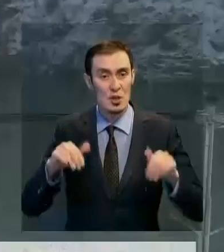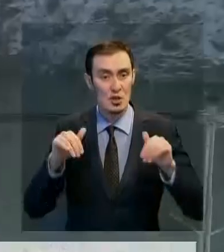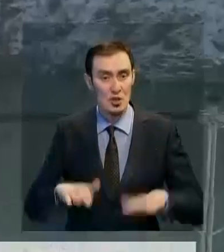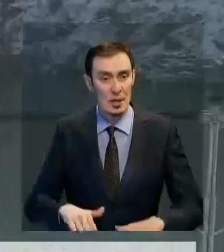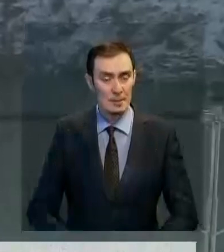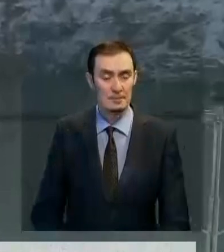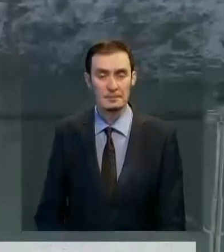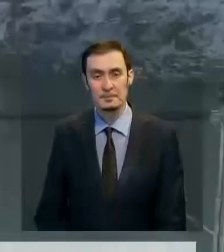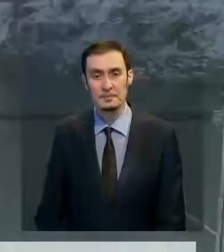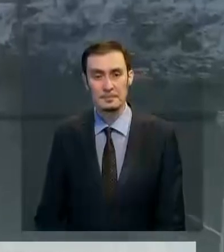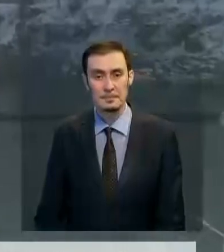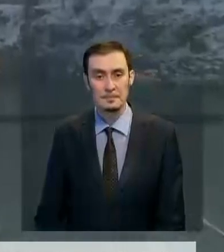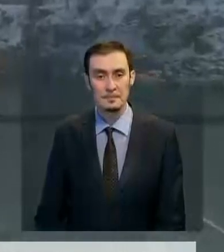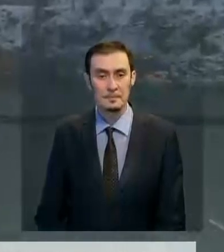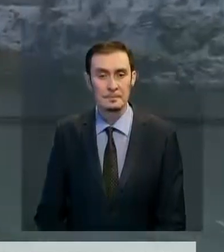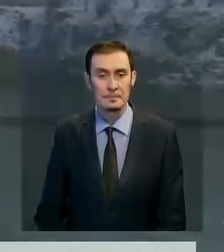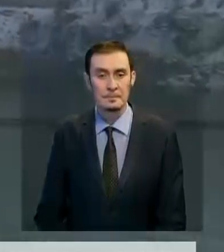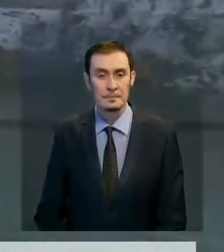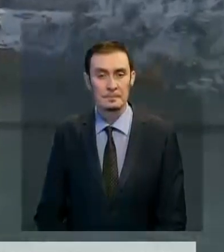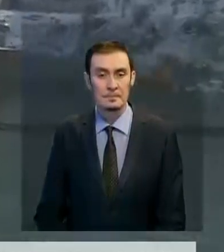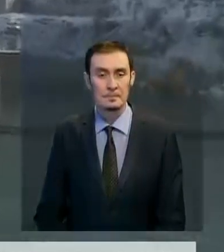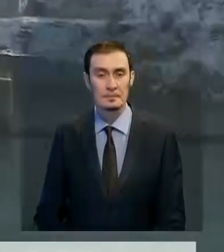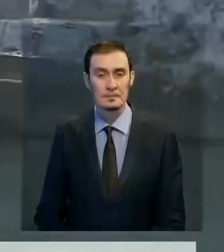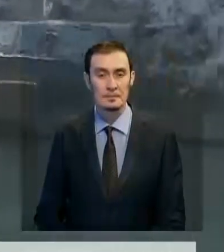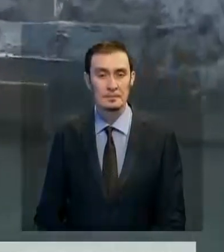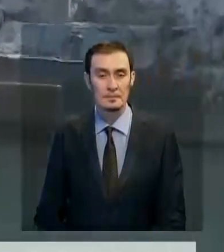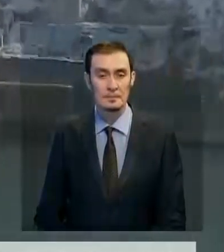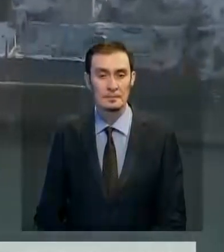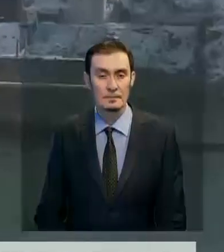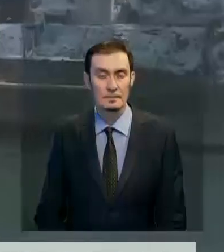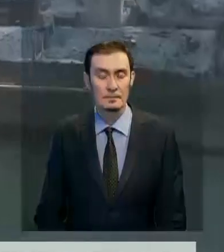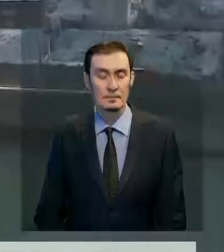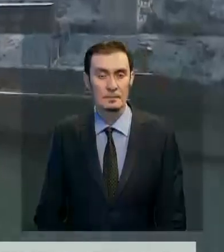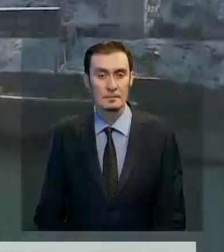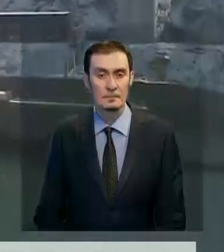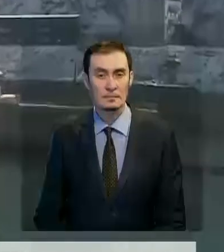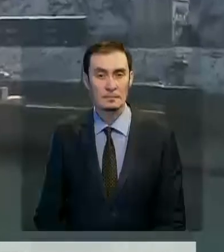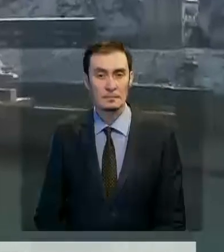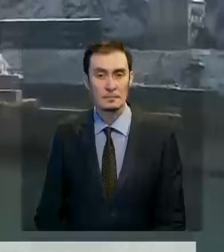Вячеслав Ветлугин, Гульнара Амренова и Дмитрий Пыхтин. Усть-Каменогорск, Хабар-24.